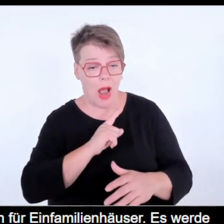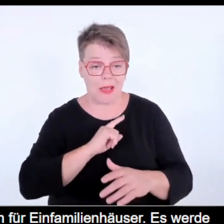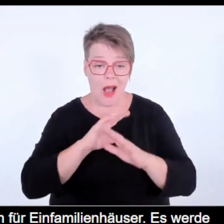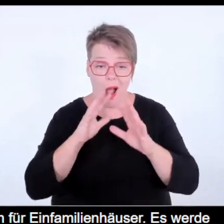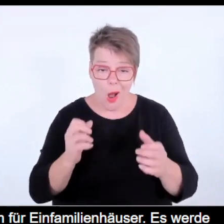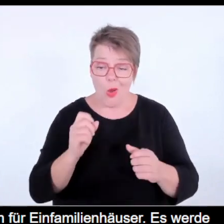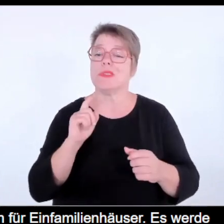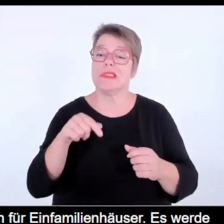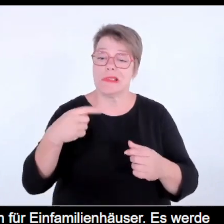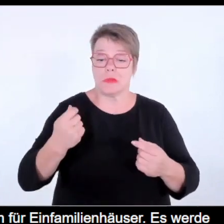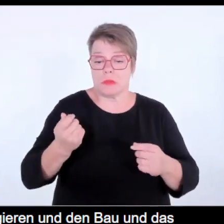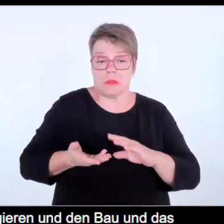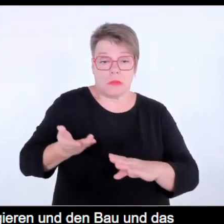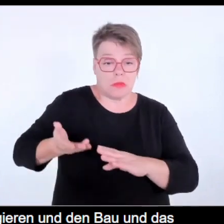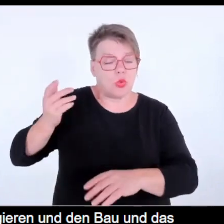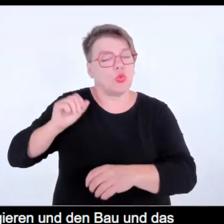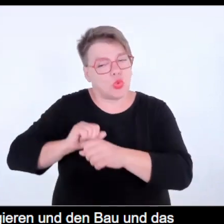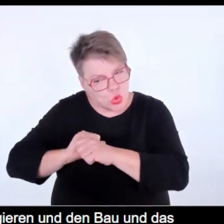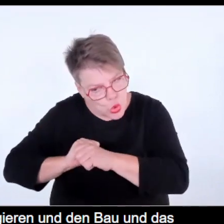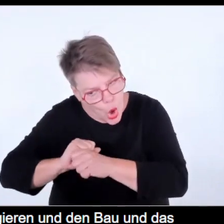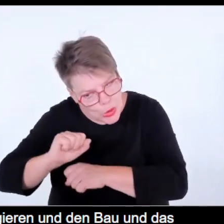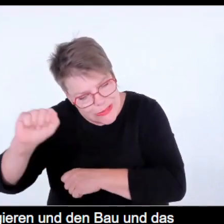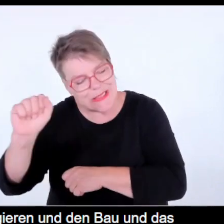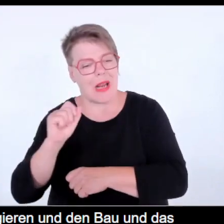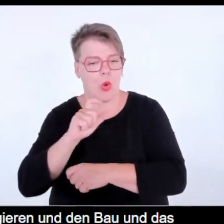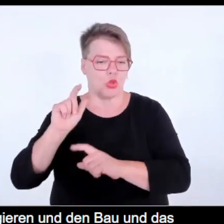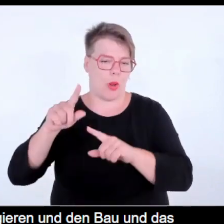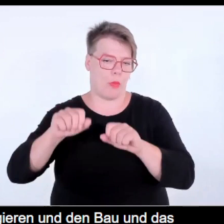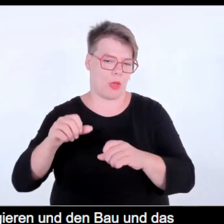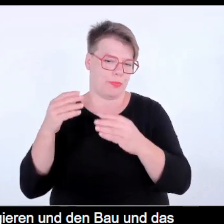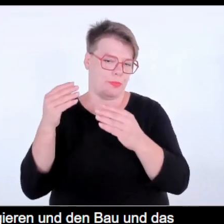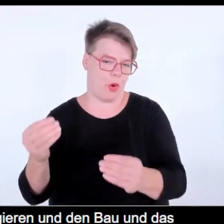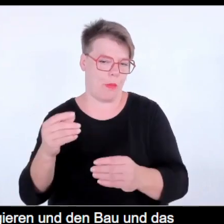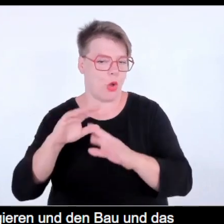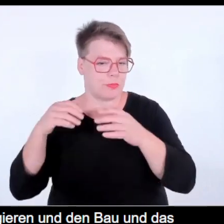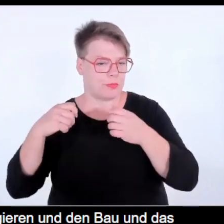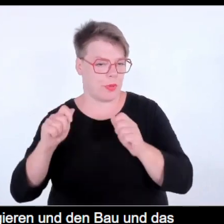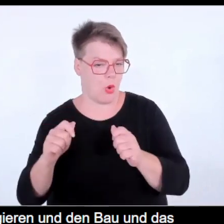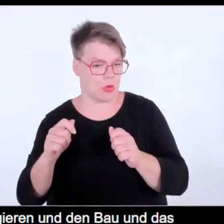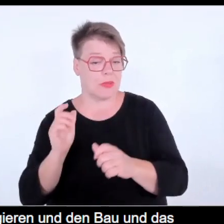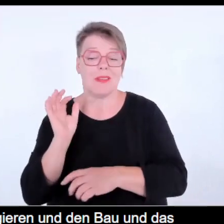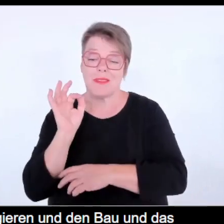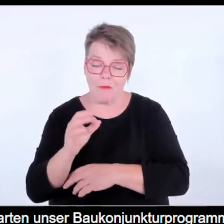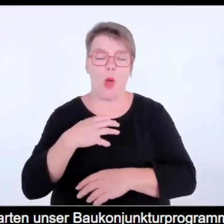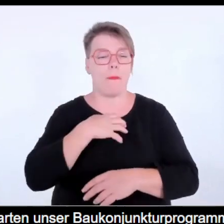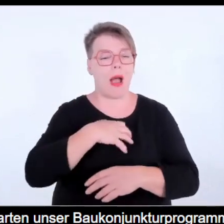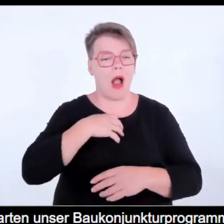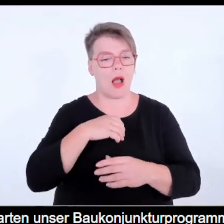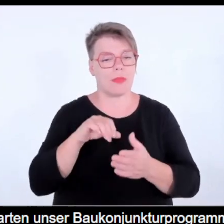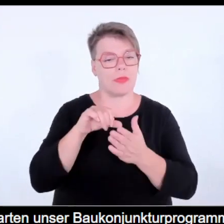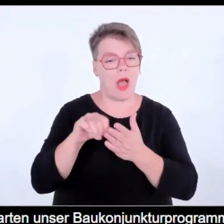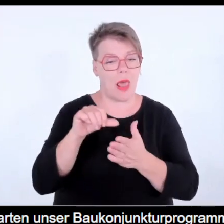Für ein Ehepaar mit zwei Kindern kann das insgesamt rund 202.000 Euro um Ende Einsparungen bedeuten.